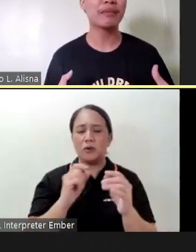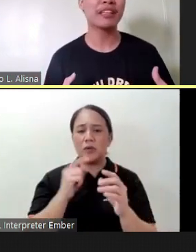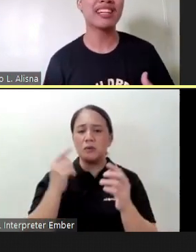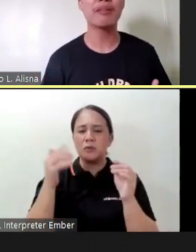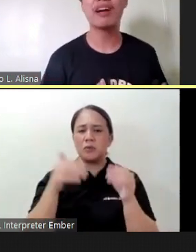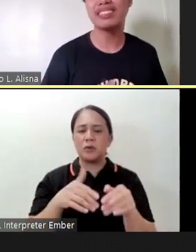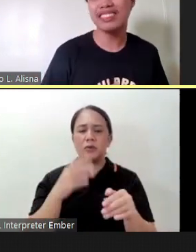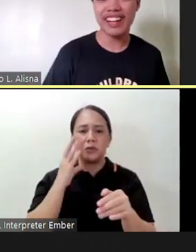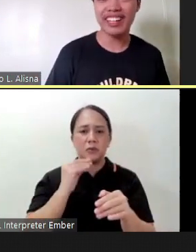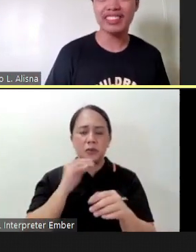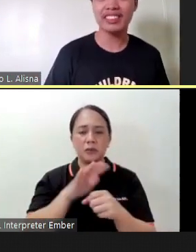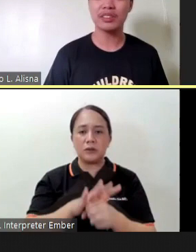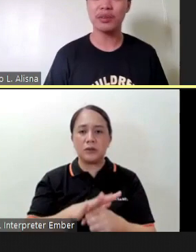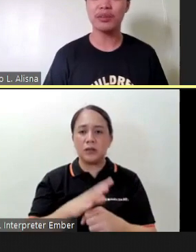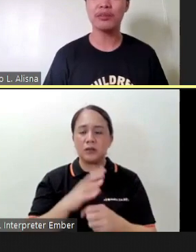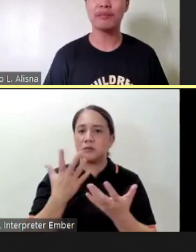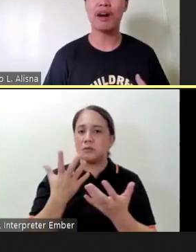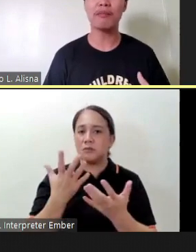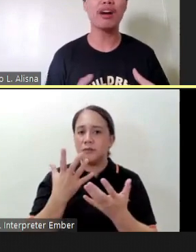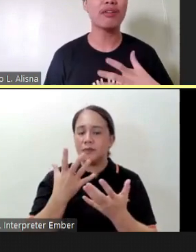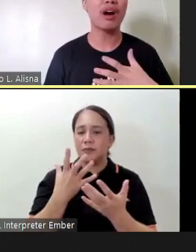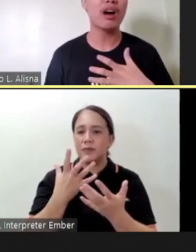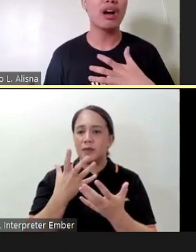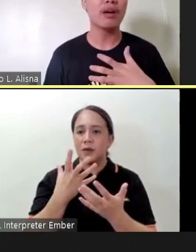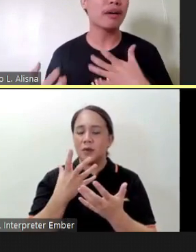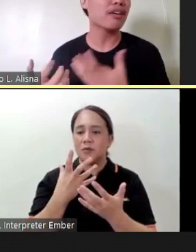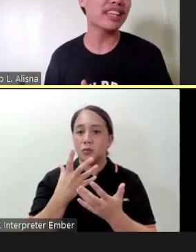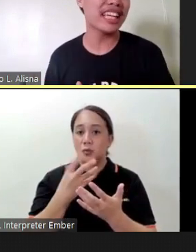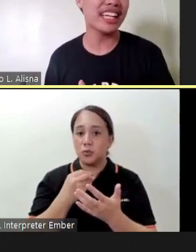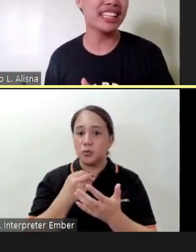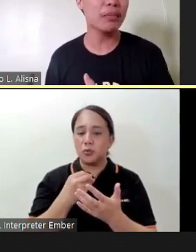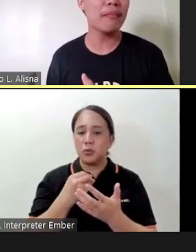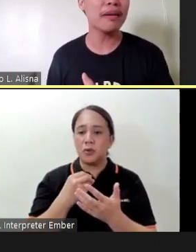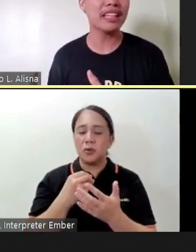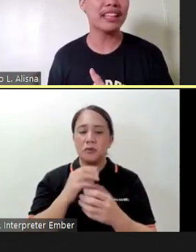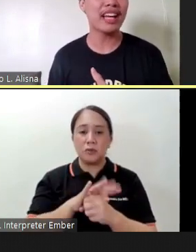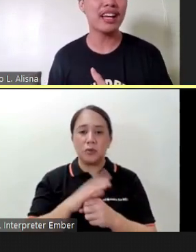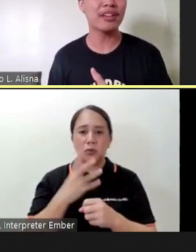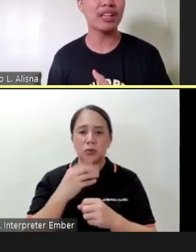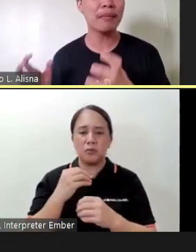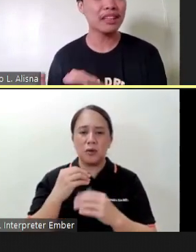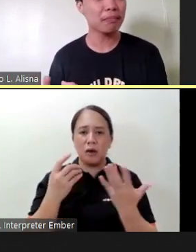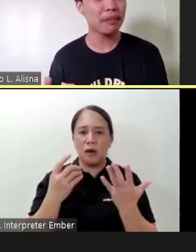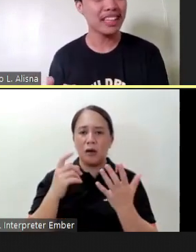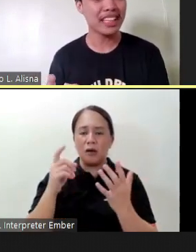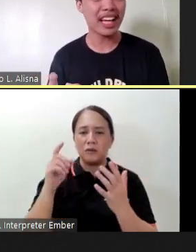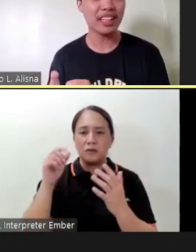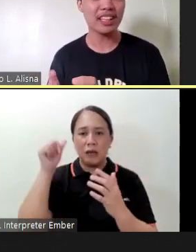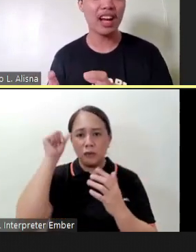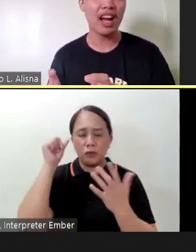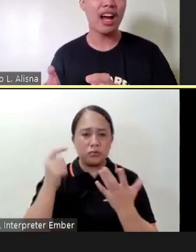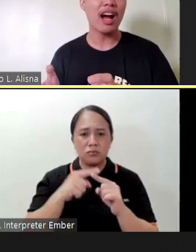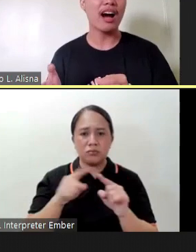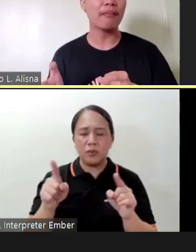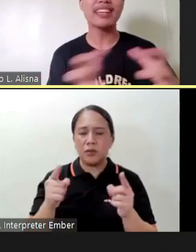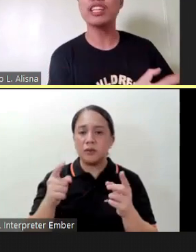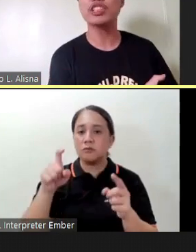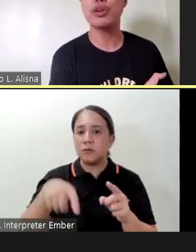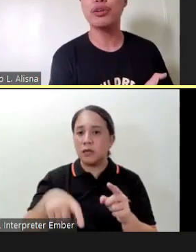nakaka experience ng mga stress mga fatigue is yung mga matatanda dapat bigyan din natin ng